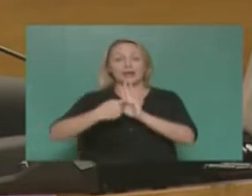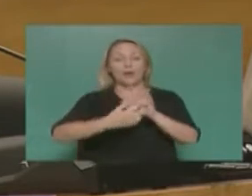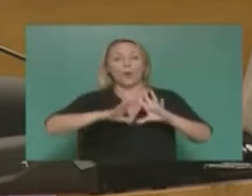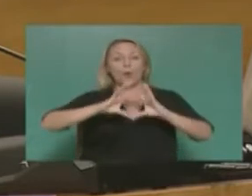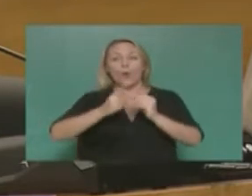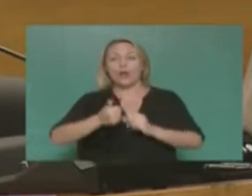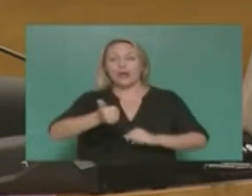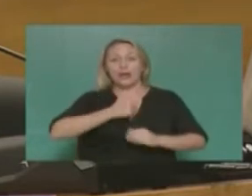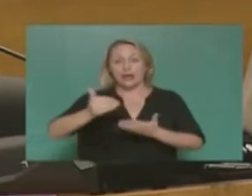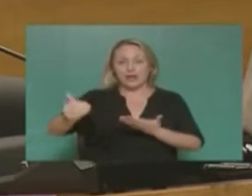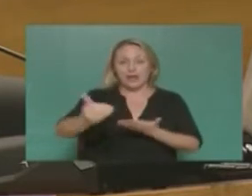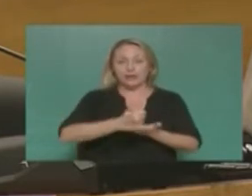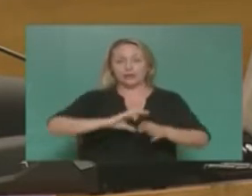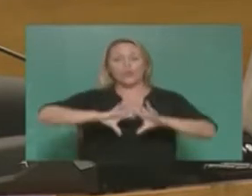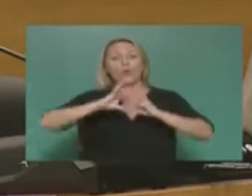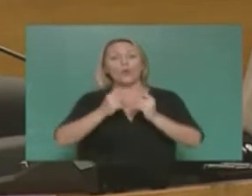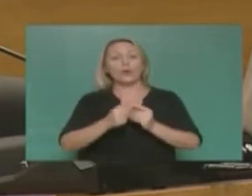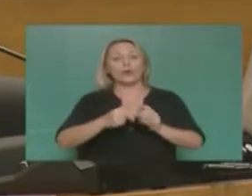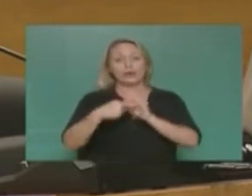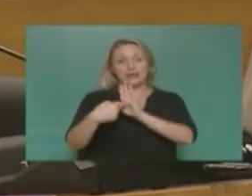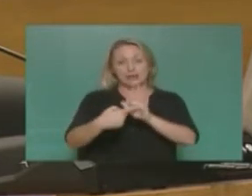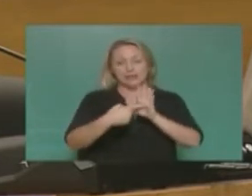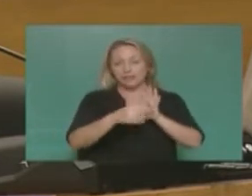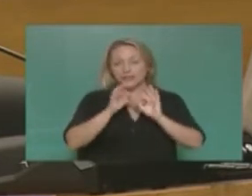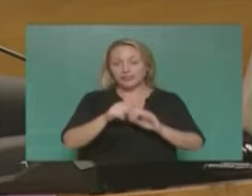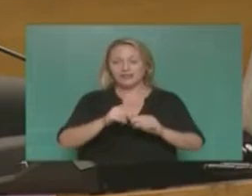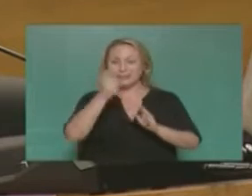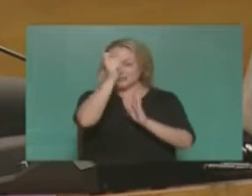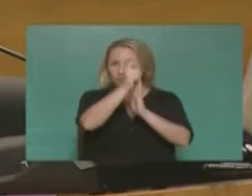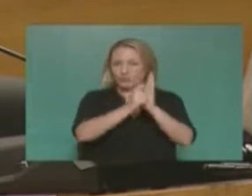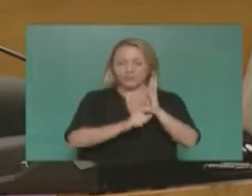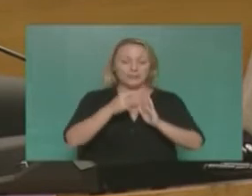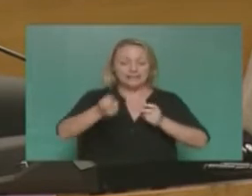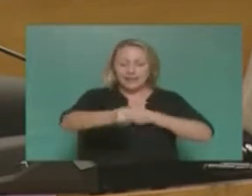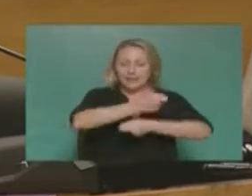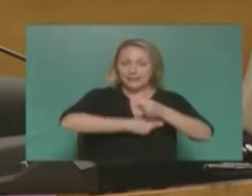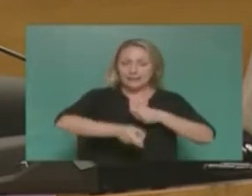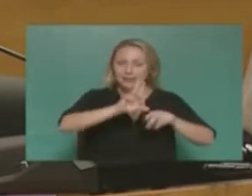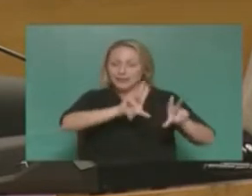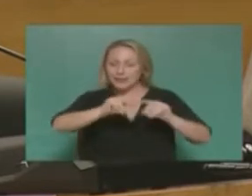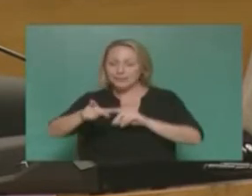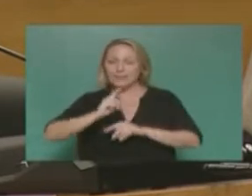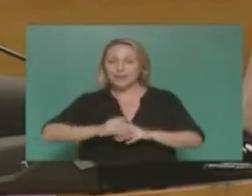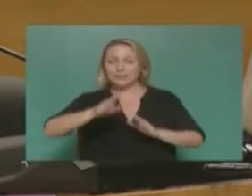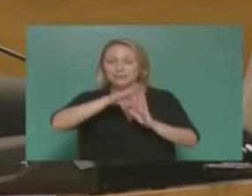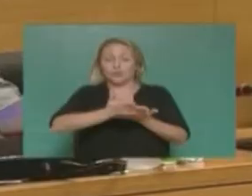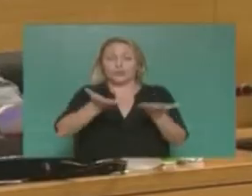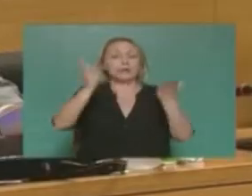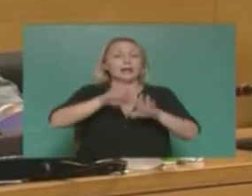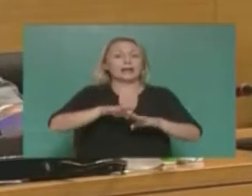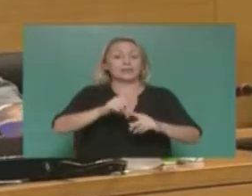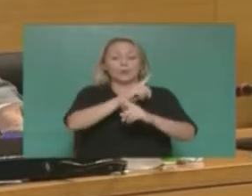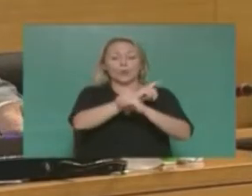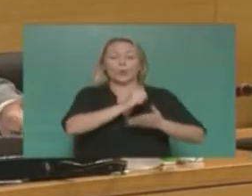έσοδα. Όλοι οι αντίστοιχοι δείκτες με τους οποίους κρίνουμε επιχειρήσεις είναι πάρα πολύ θετικοί.